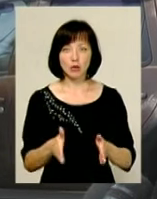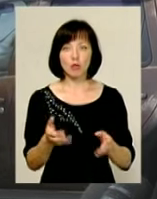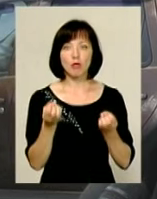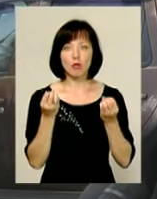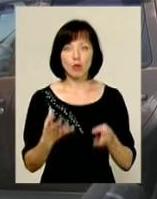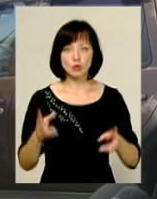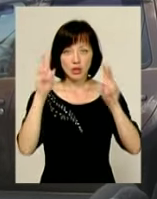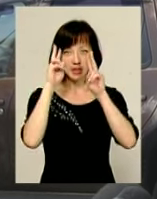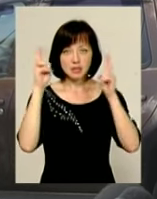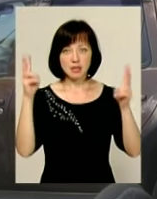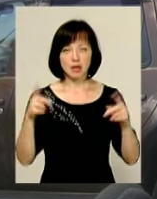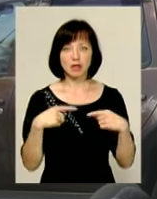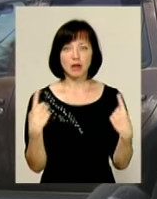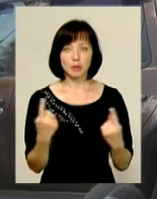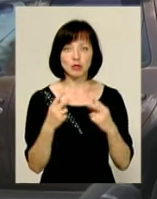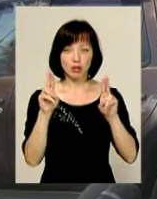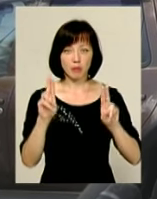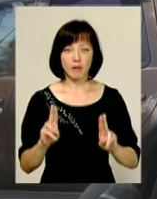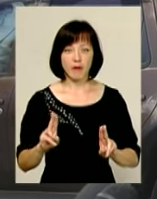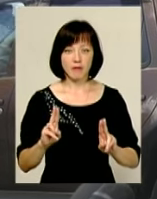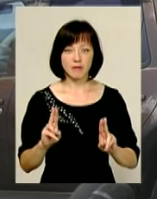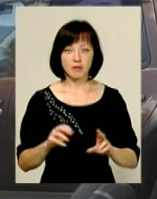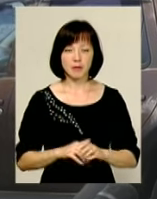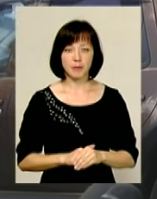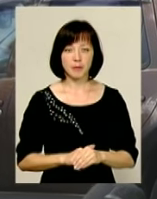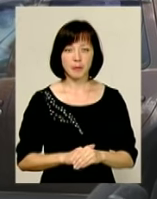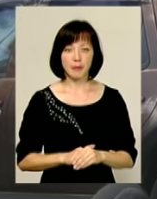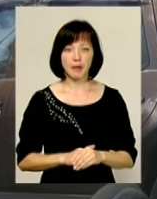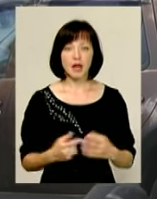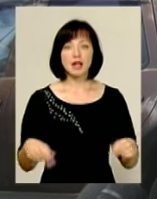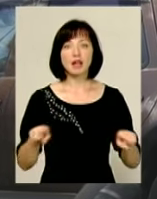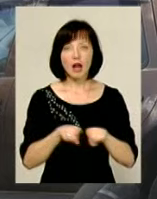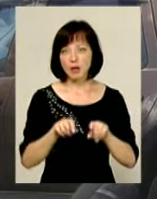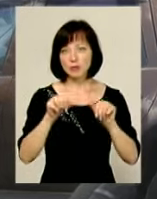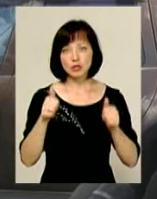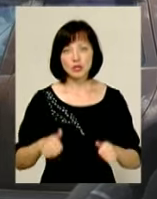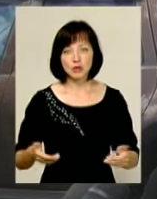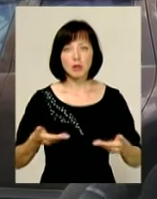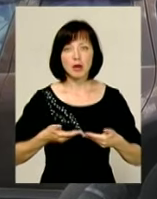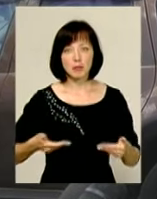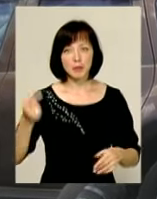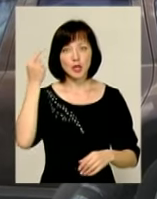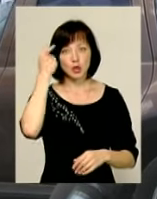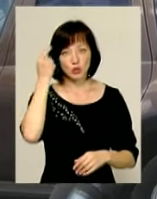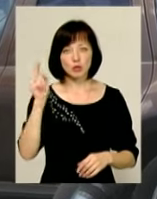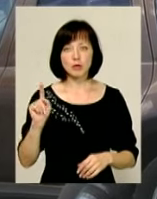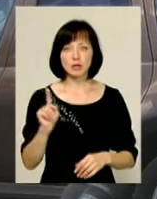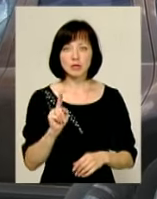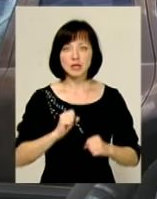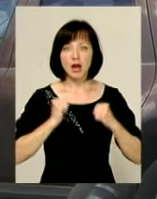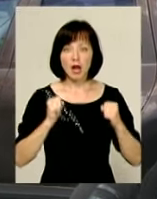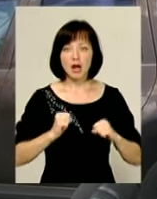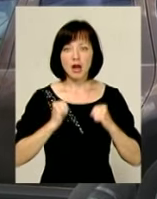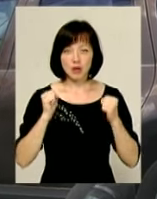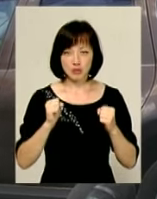просто не знаючи елементарних правил. От. Е-е, таким чином ми думаємо, е, стараємось